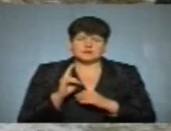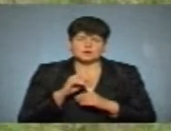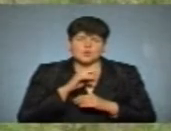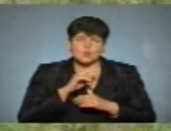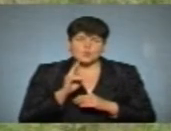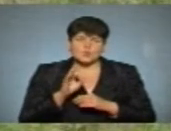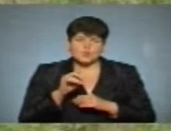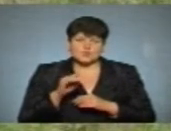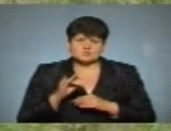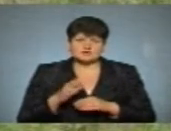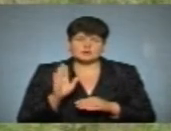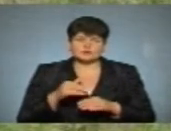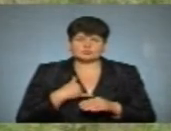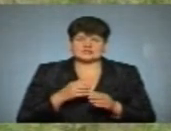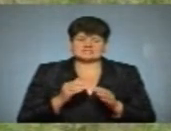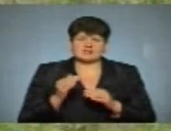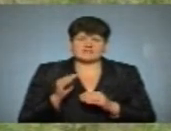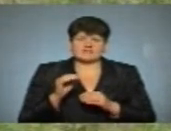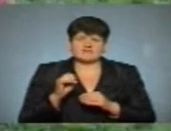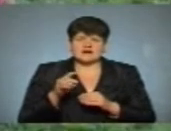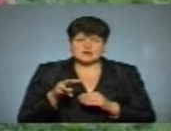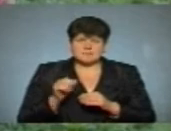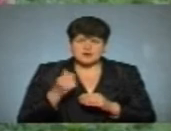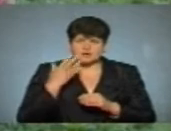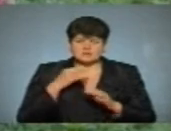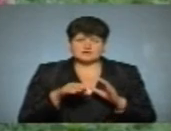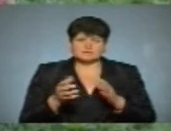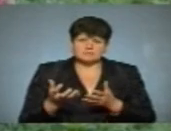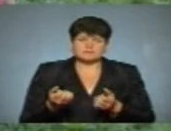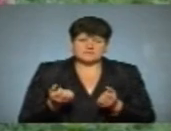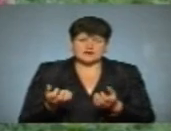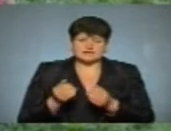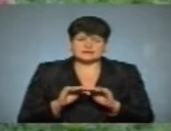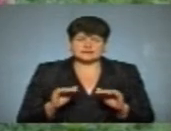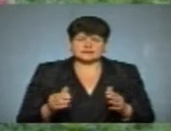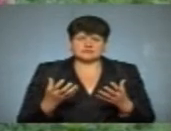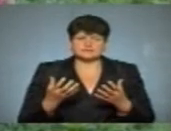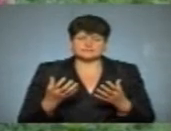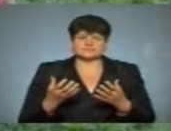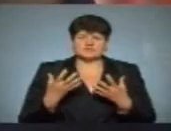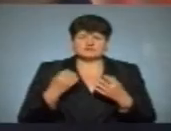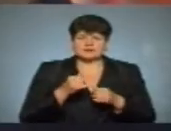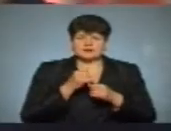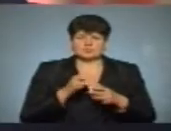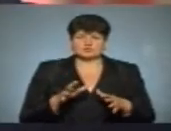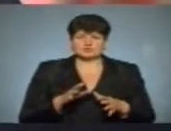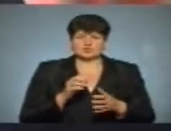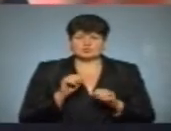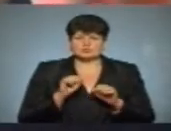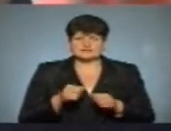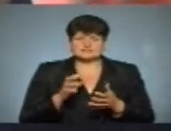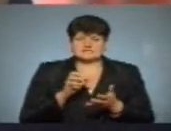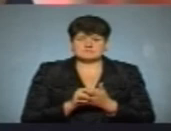нас стала вже ферма велика, але потім, коли вже добирали дітей, чим більше було дітей, то просто вже не було можливості займатися